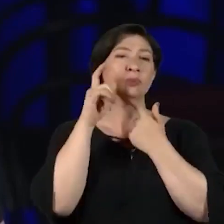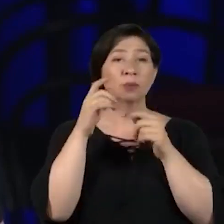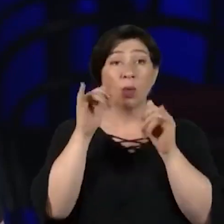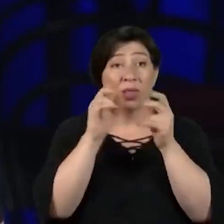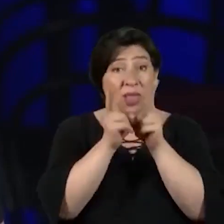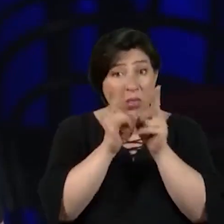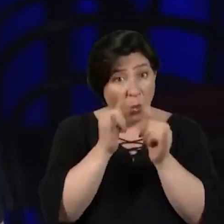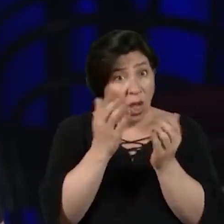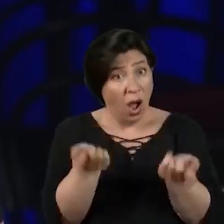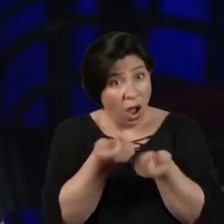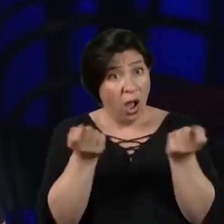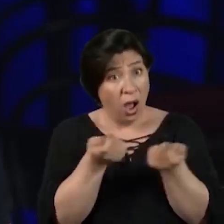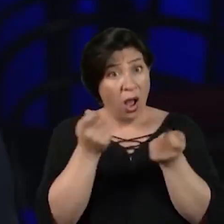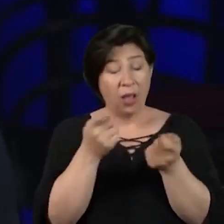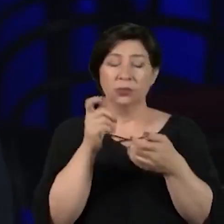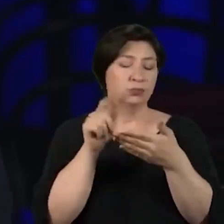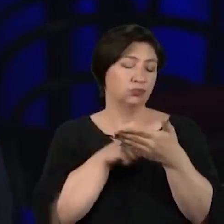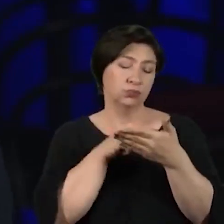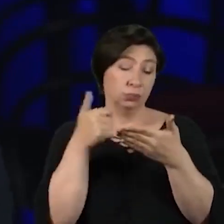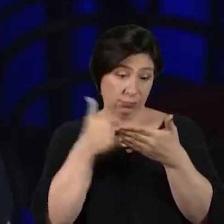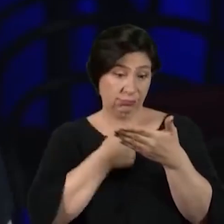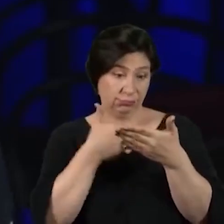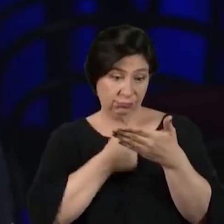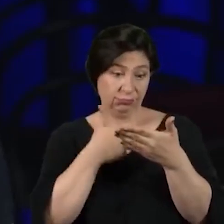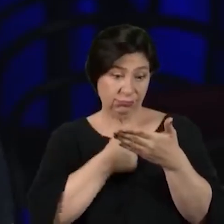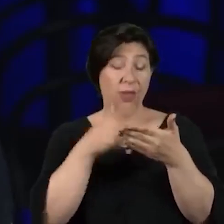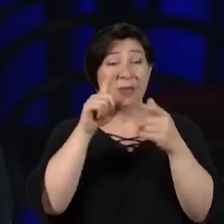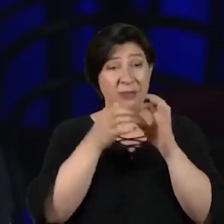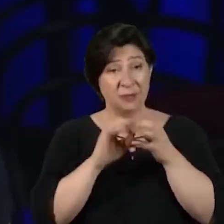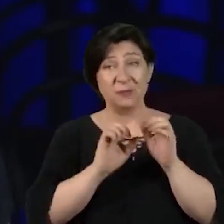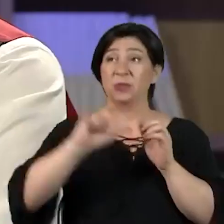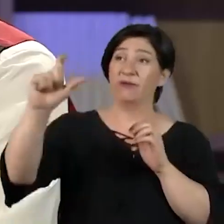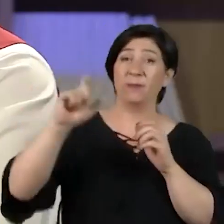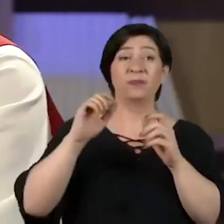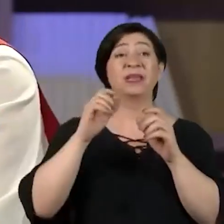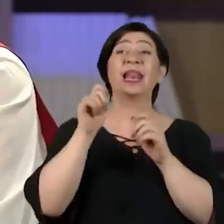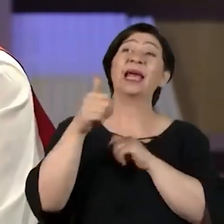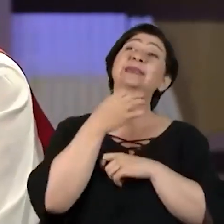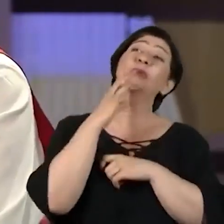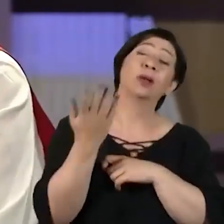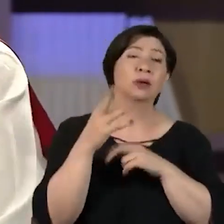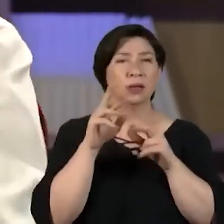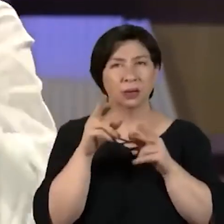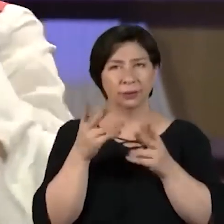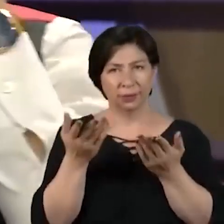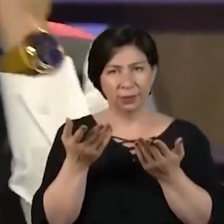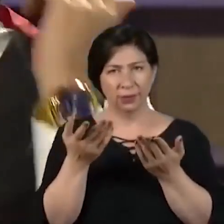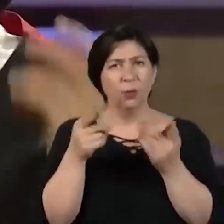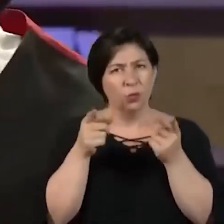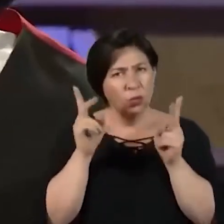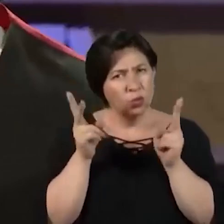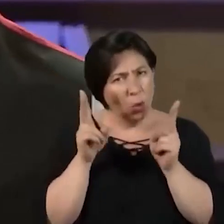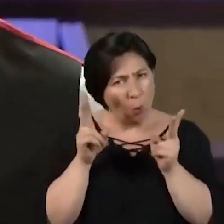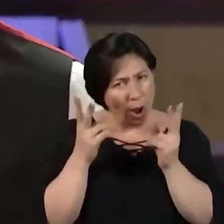boyunca sürekli like aldı mı diye bakıyorlar, bir de altına yazıyorlar, oradan like'a teşekkür ediyorlar falan filan. Yani şimdi bu